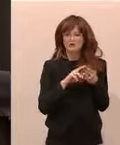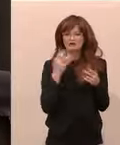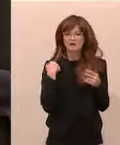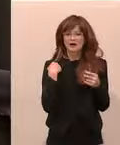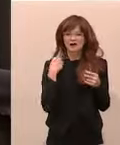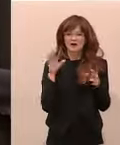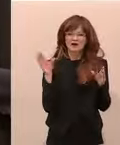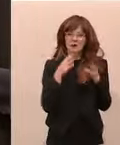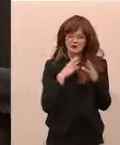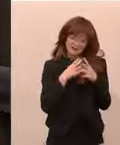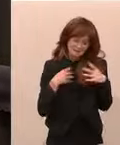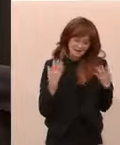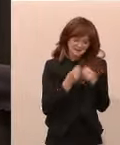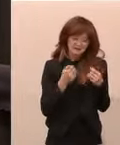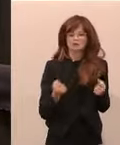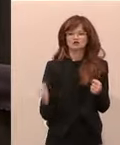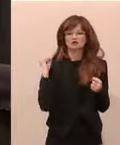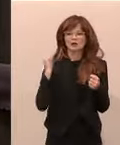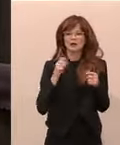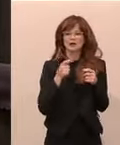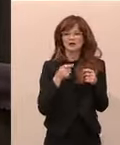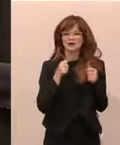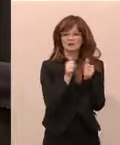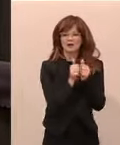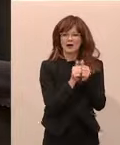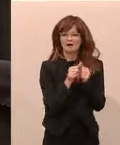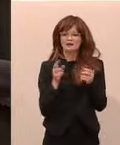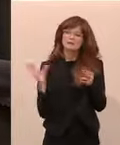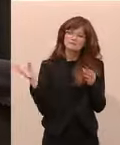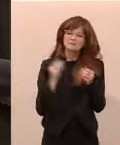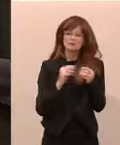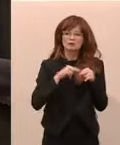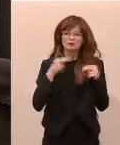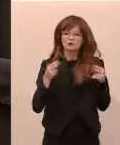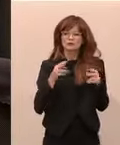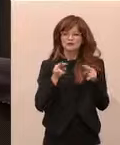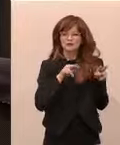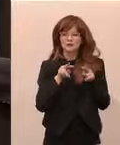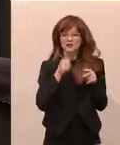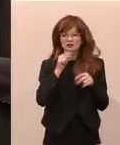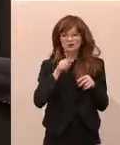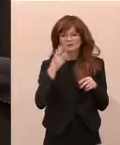1,6 Milliarden Euro und 400 neue Arbeitsplätze schaffen im Digitalisierungsbereich.